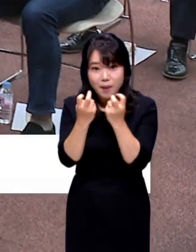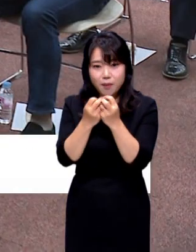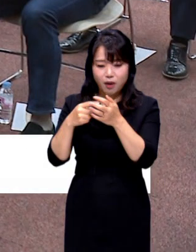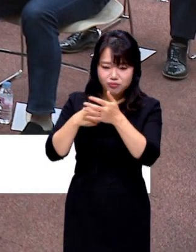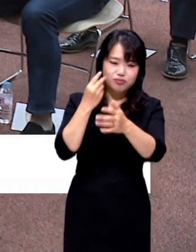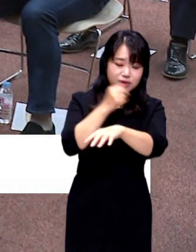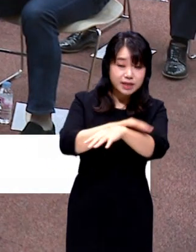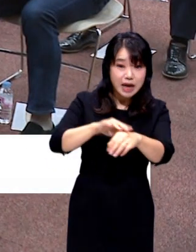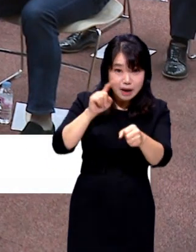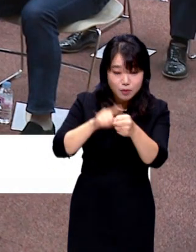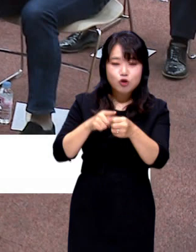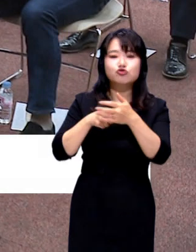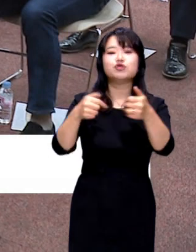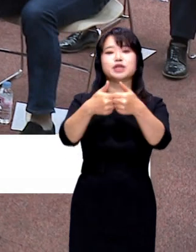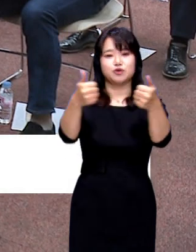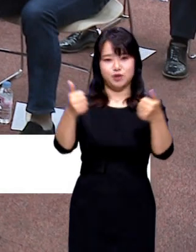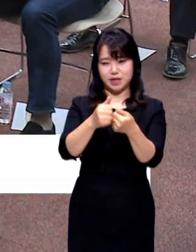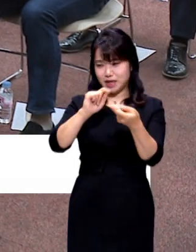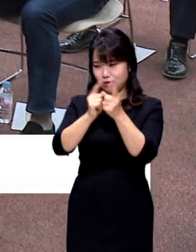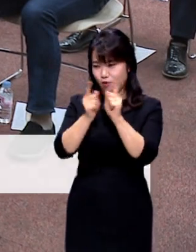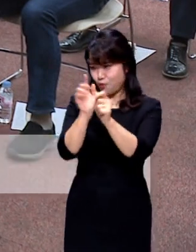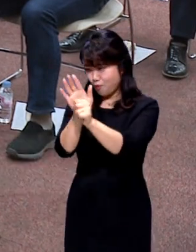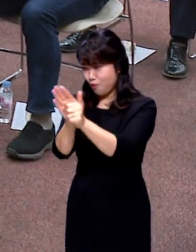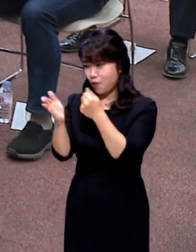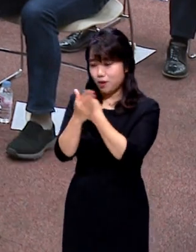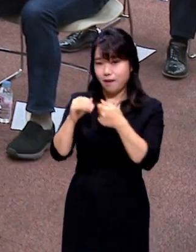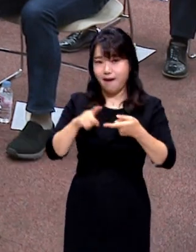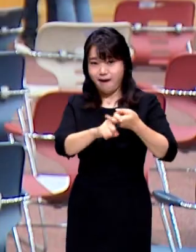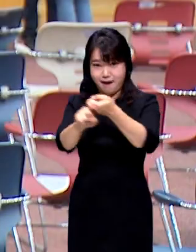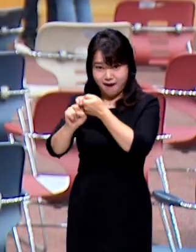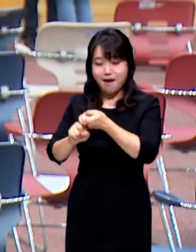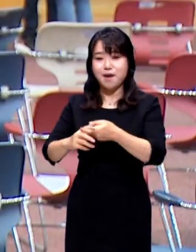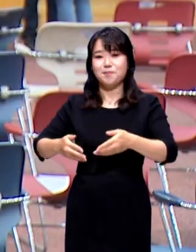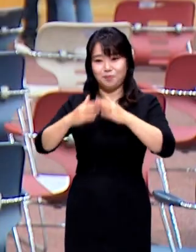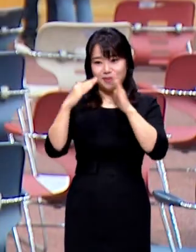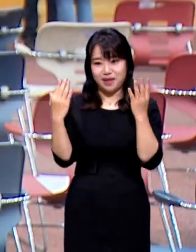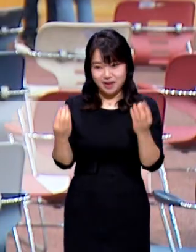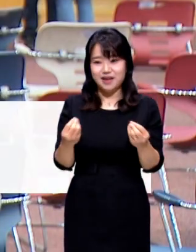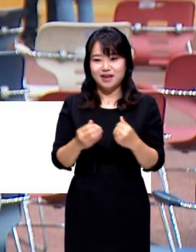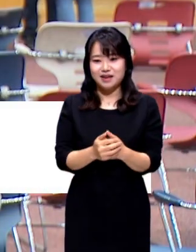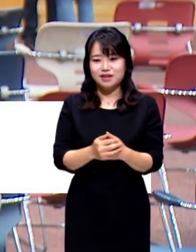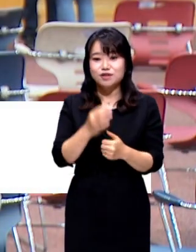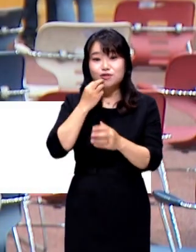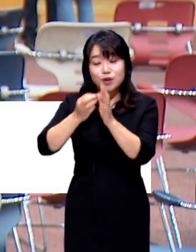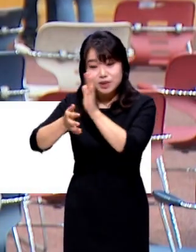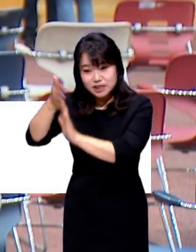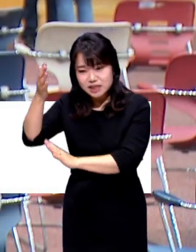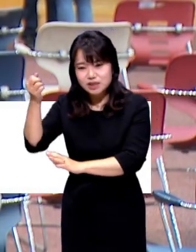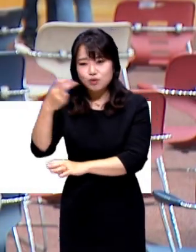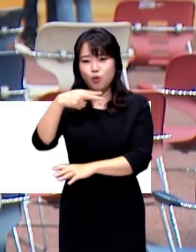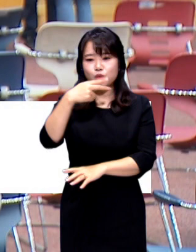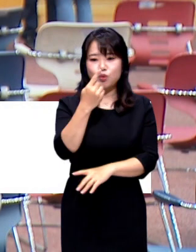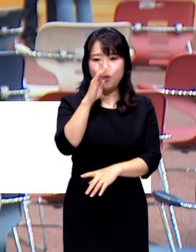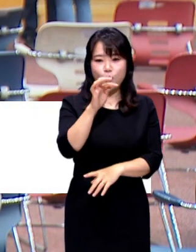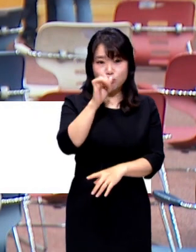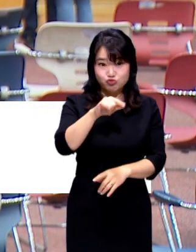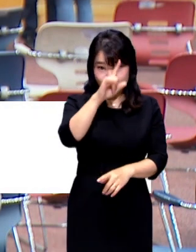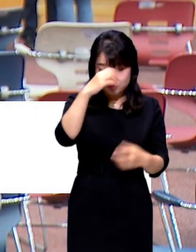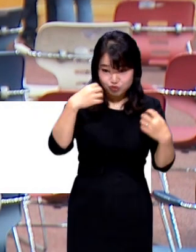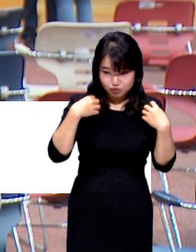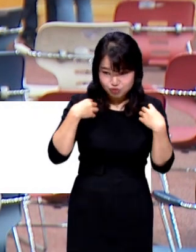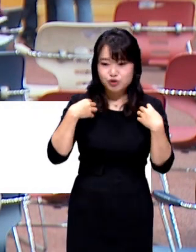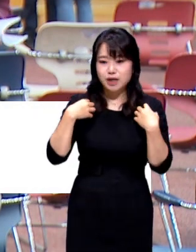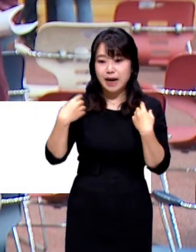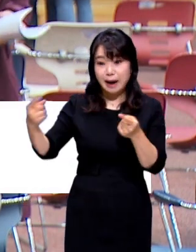있도록 재건축 추진위원회가 협력하겠다는 취지입니다. 서울시나 도봉구에서 하는 재건축에 있어서 우리